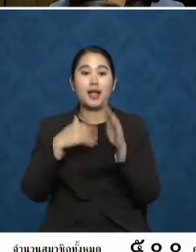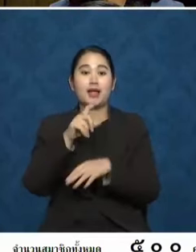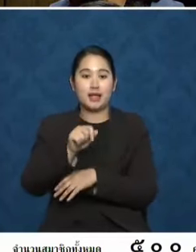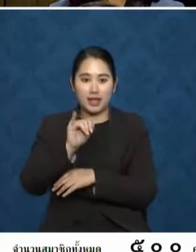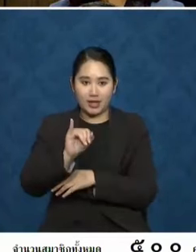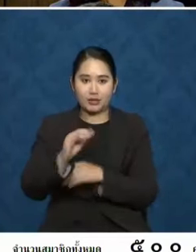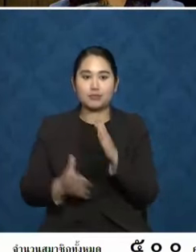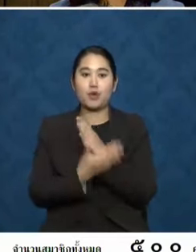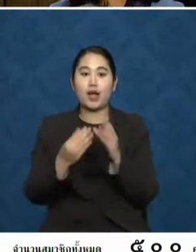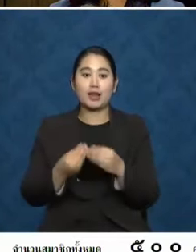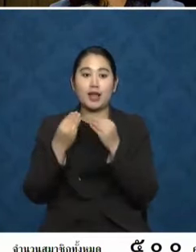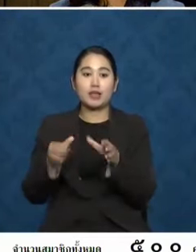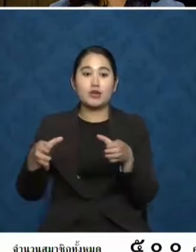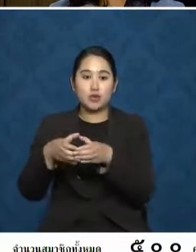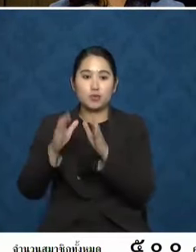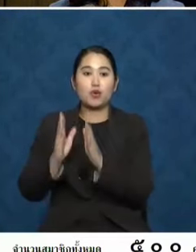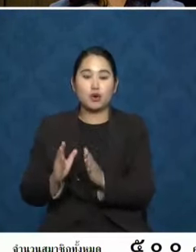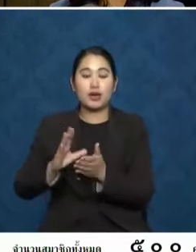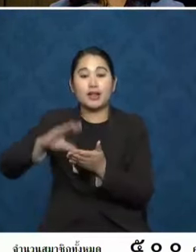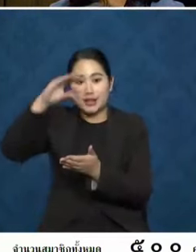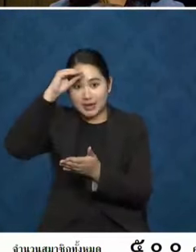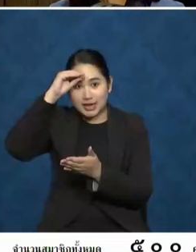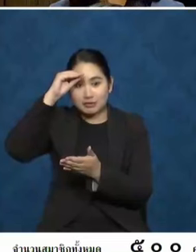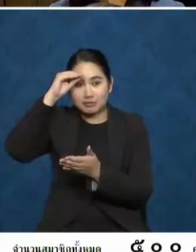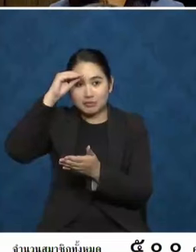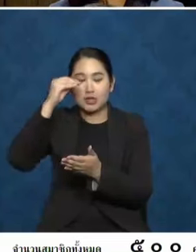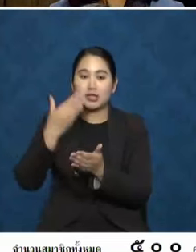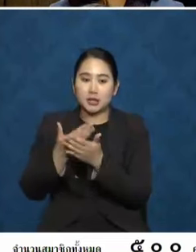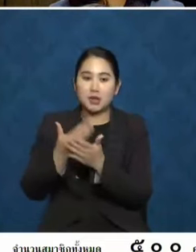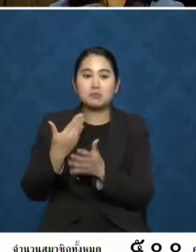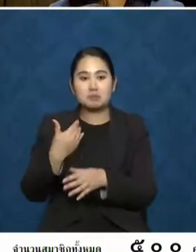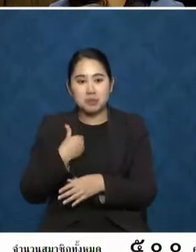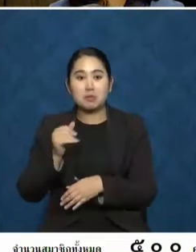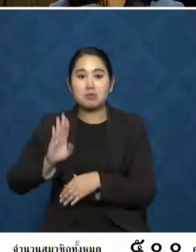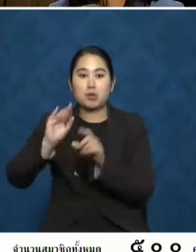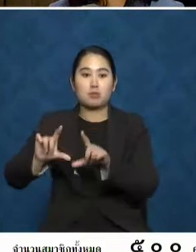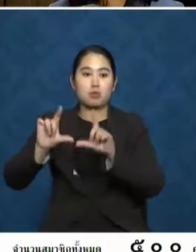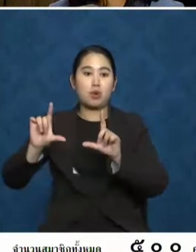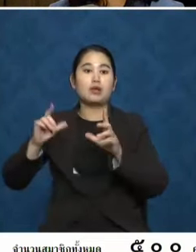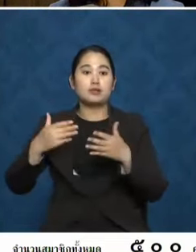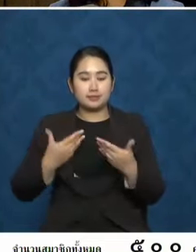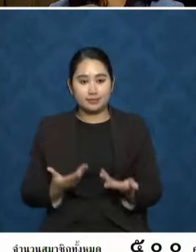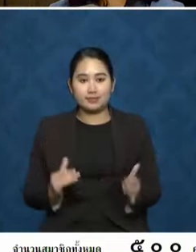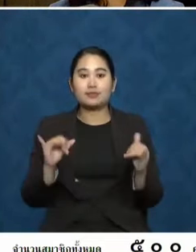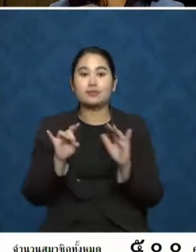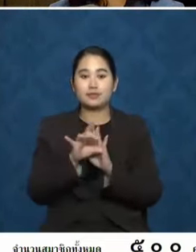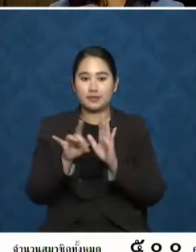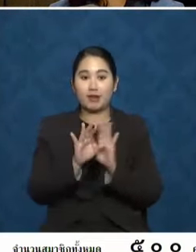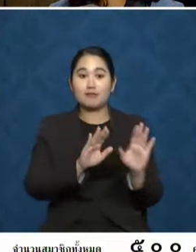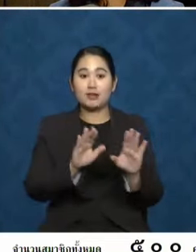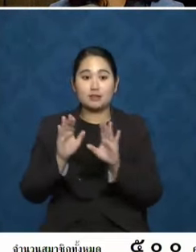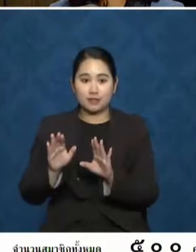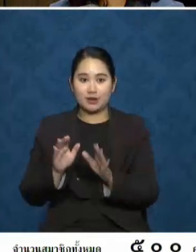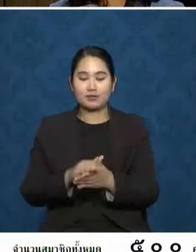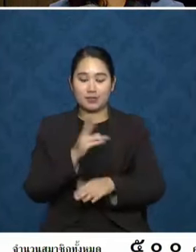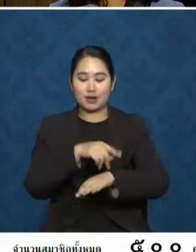ไมเป็เพีงโอกาของคนทเรีนสูงของคนที่มีฐานนะหรอบริัใหญ่ๆเท่านั้นสุท้านนี้ผมขอฝาก